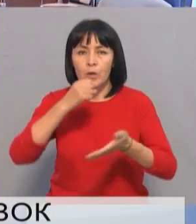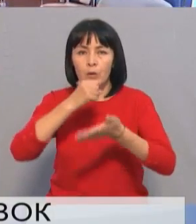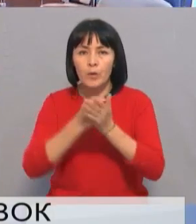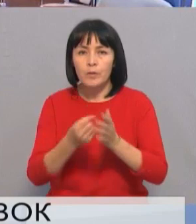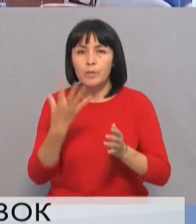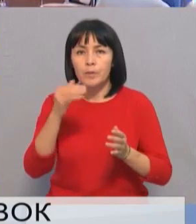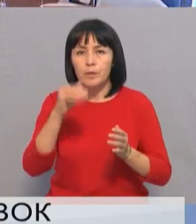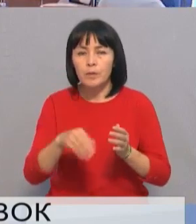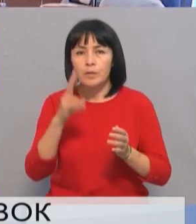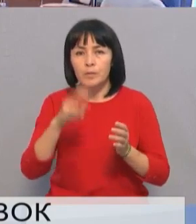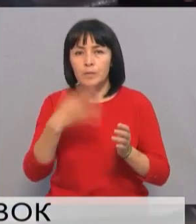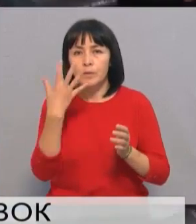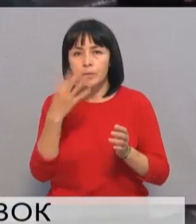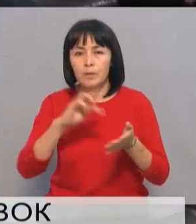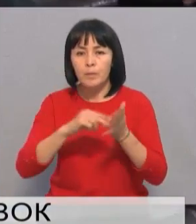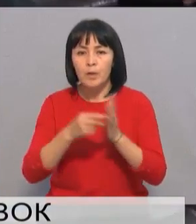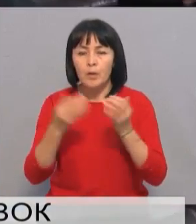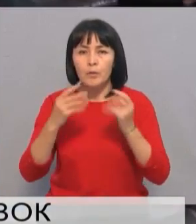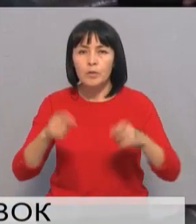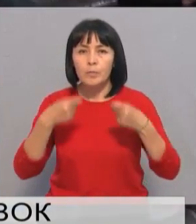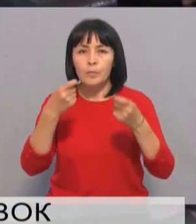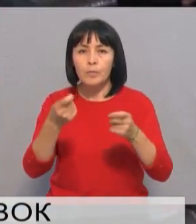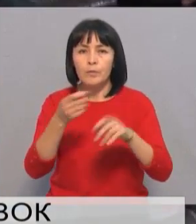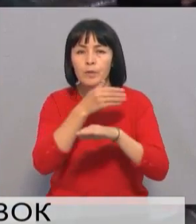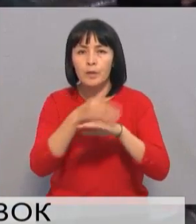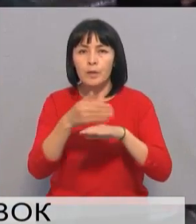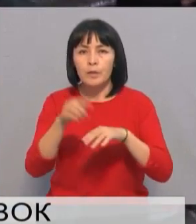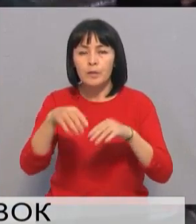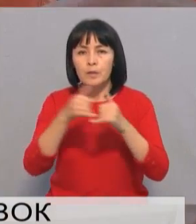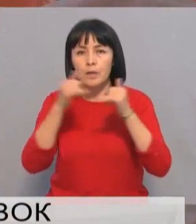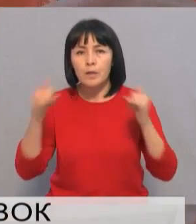утвержденных 5205 проектов уже выданы кредиты на реализацию